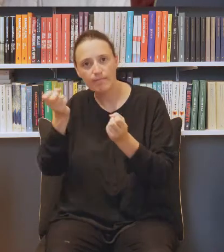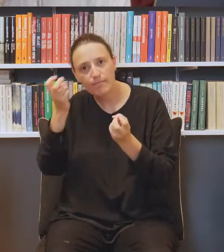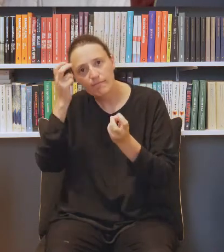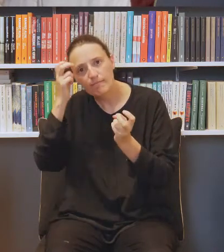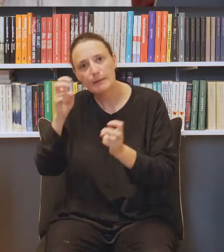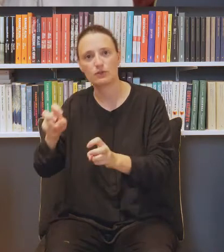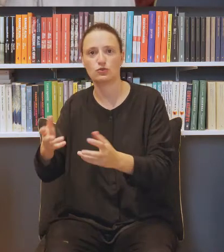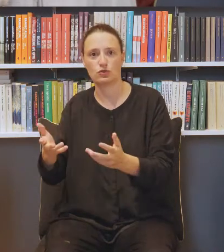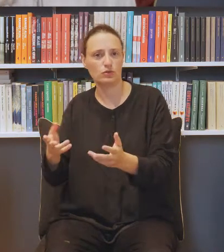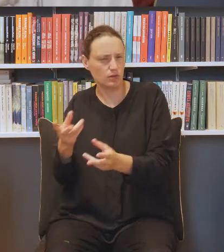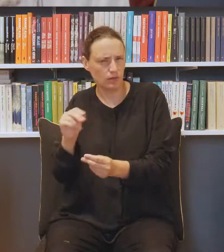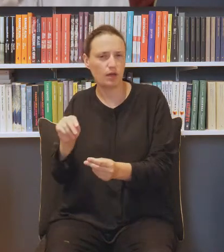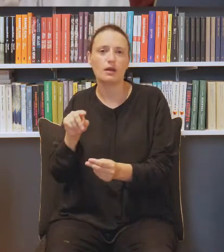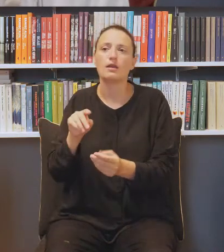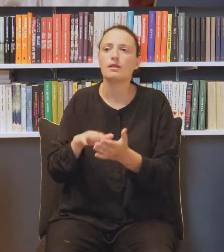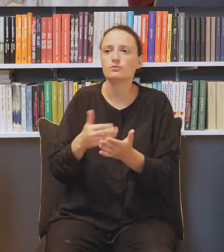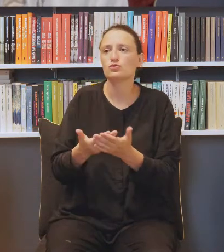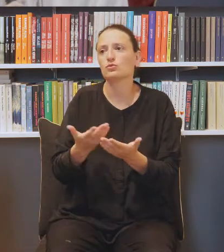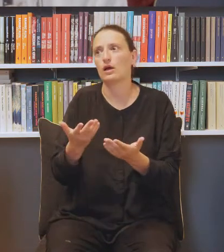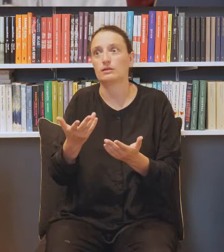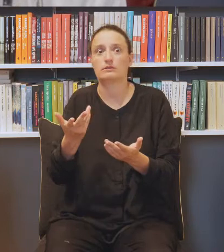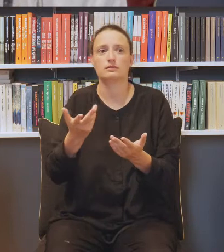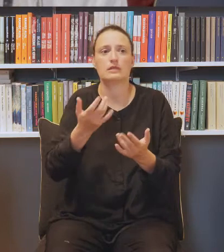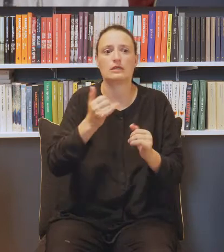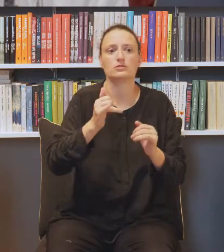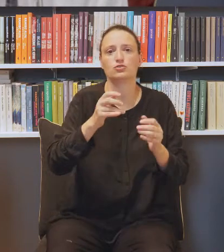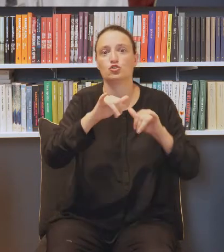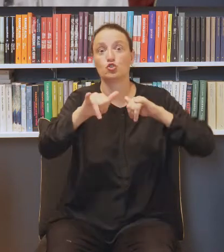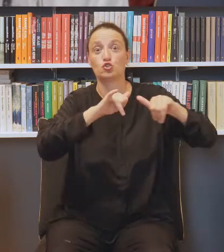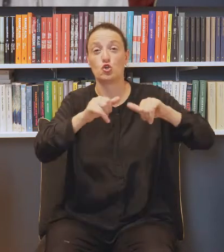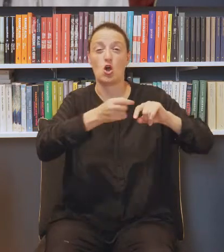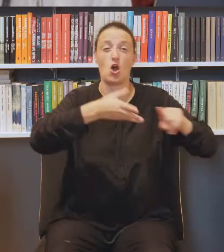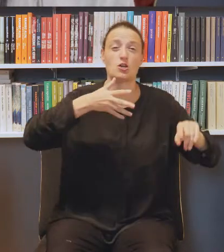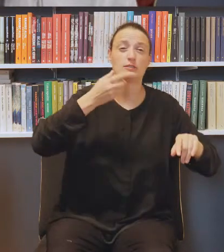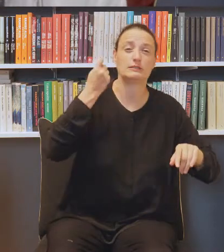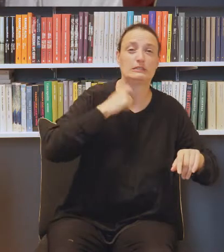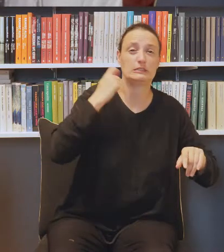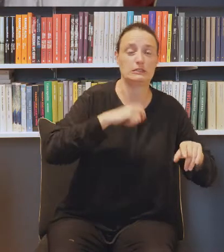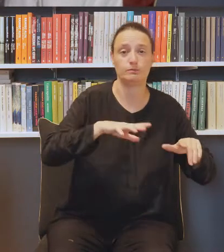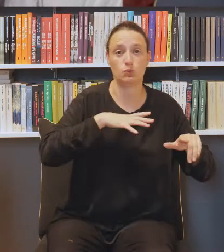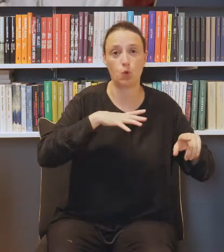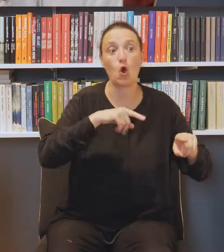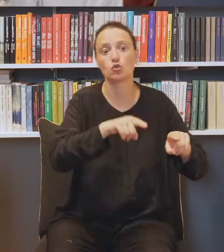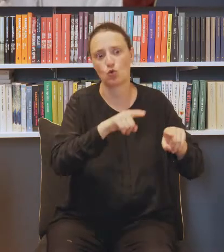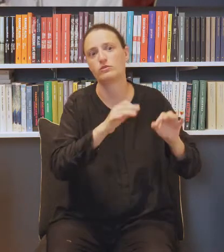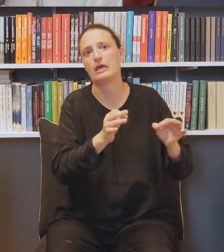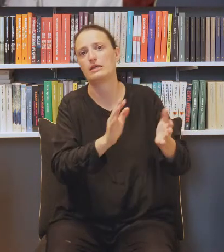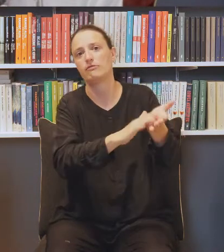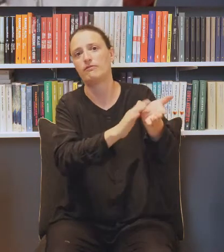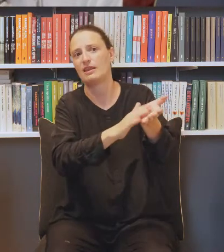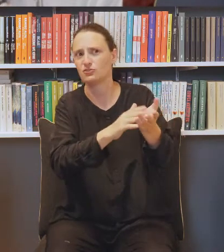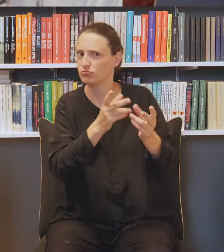można na przykład pochwalać jakieś zbrodnicze reżimy, czy obrażać jakieś grupy społeczne,